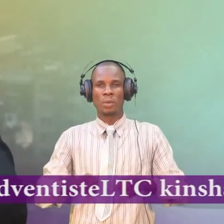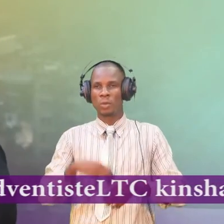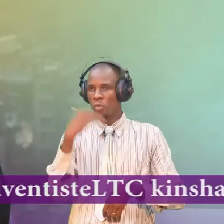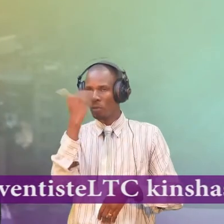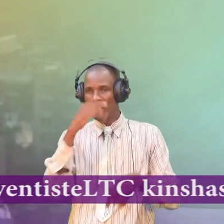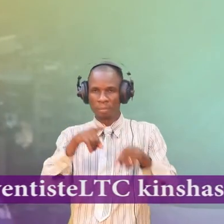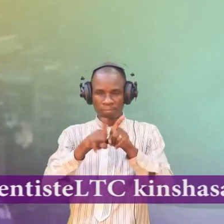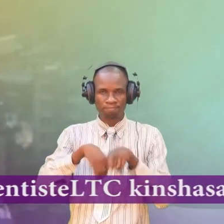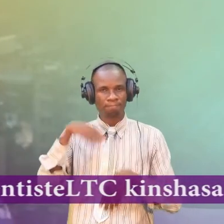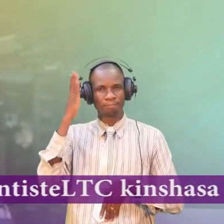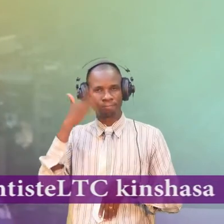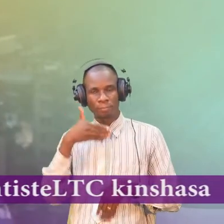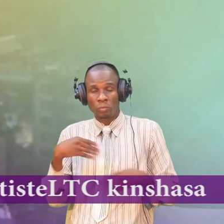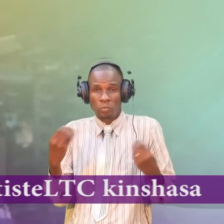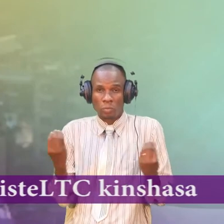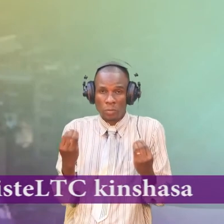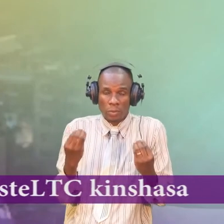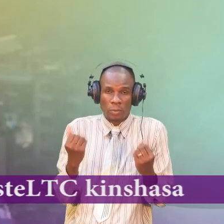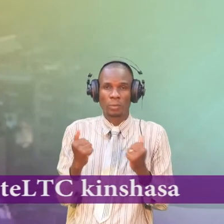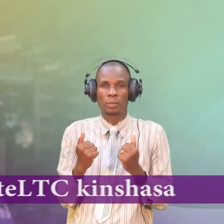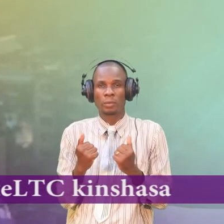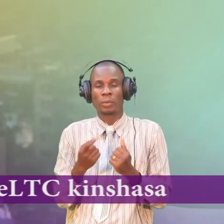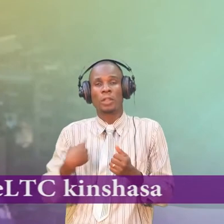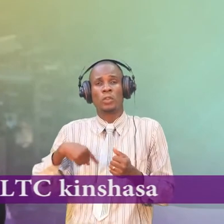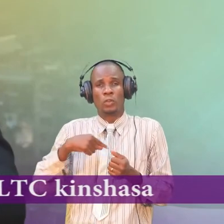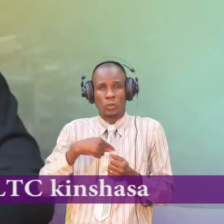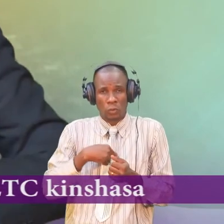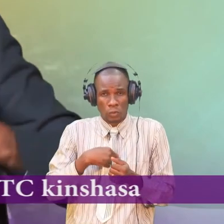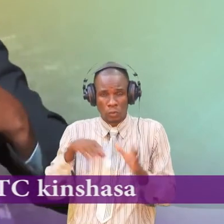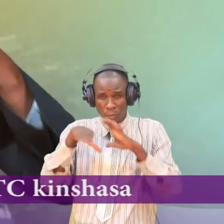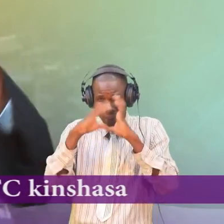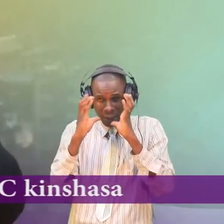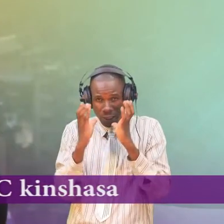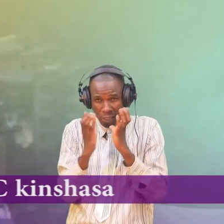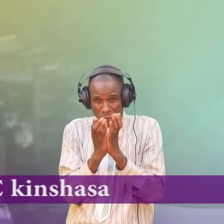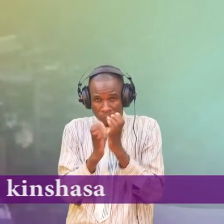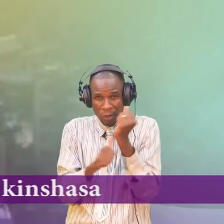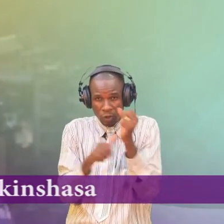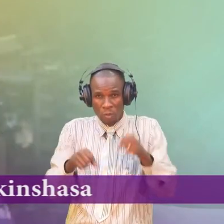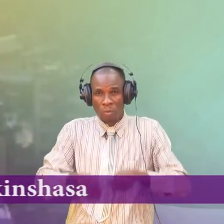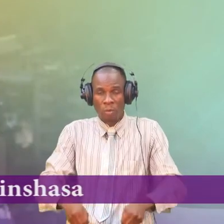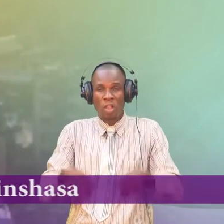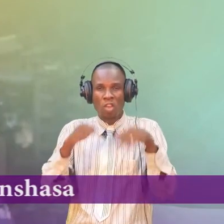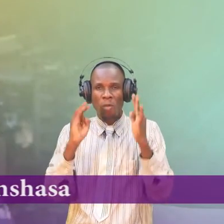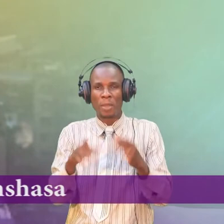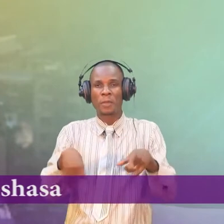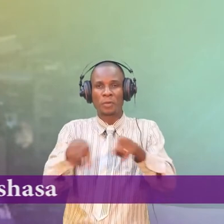Kifo ambaye ni adui kuu ya maisha ya wanadamu. Tangu shamba la Edeni, watu